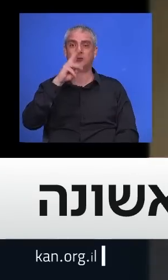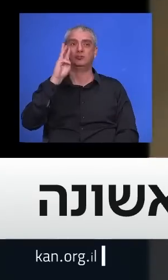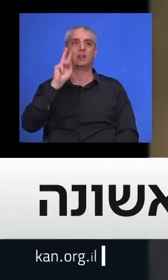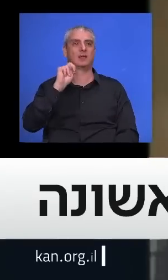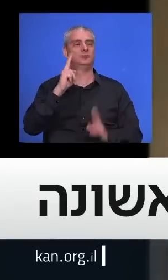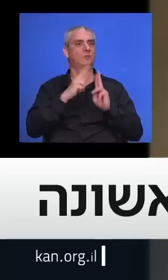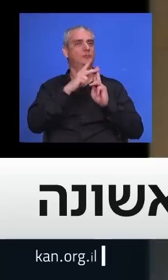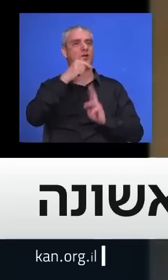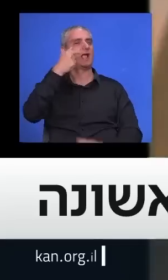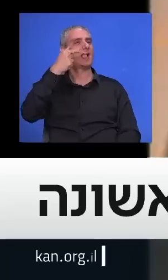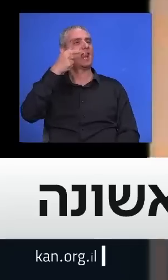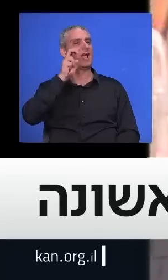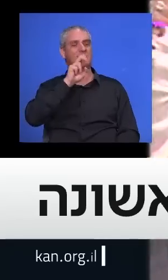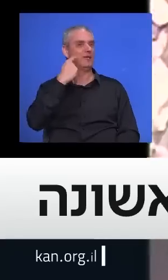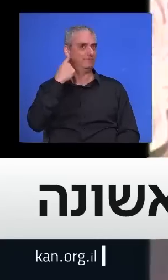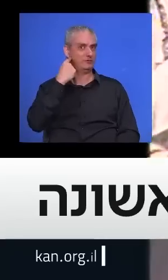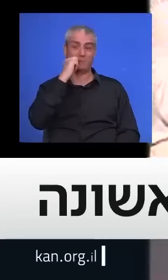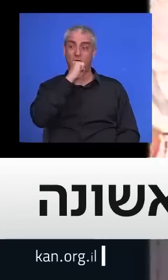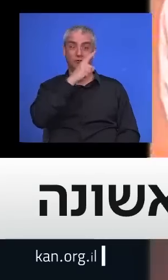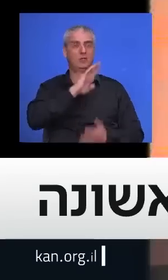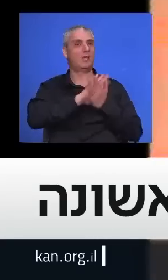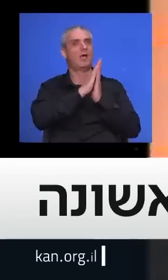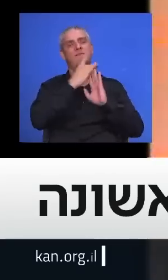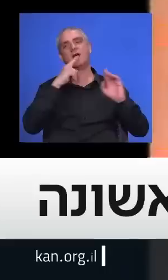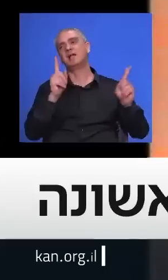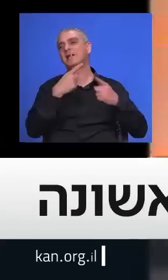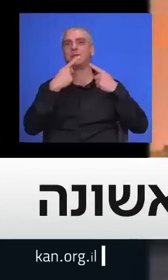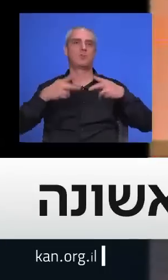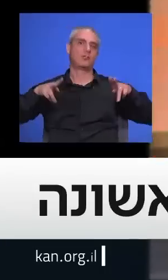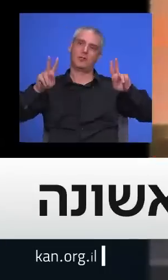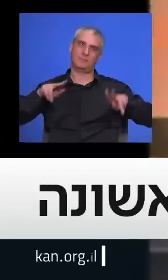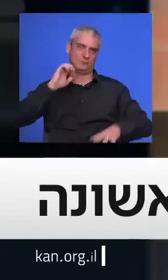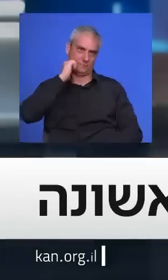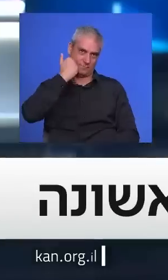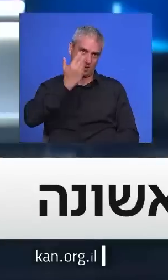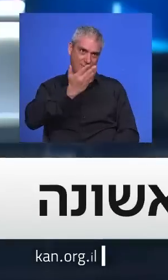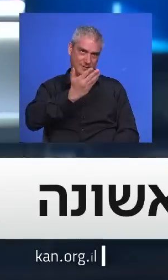את גלי עטרי, ושמע ממנה על השיר שהפך להמנון, זה מחר כאמור.